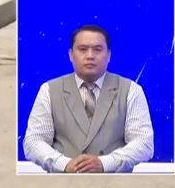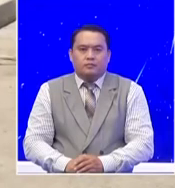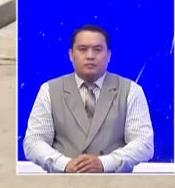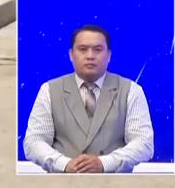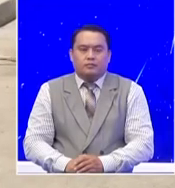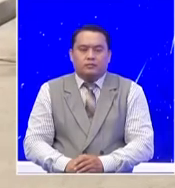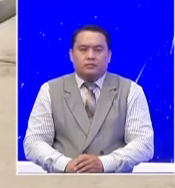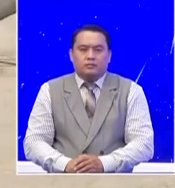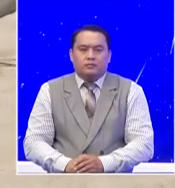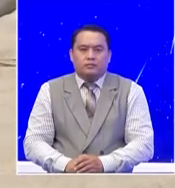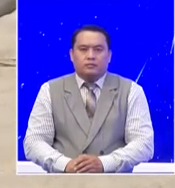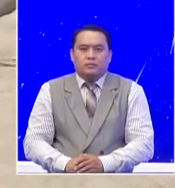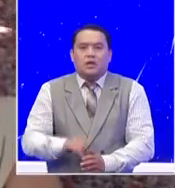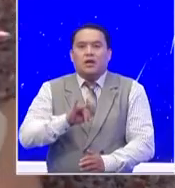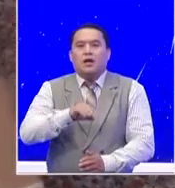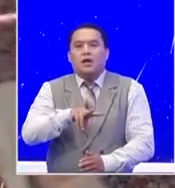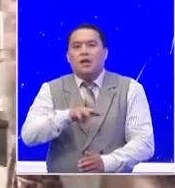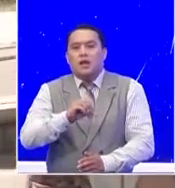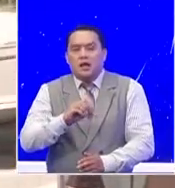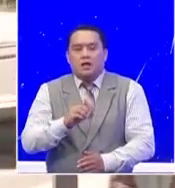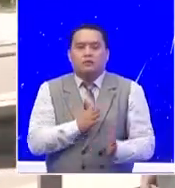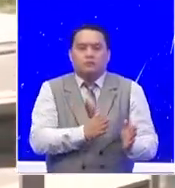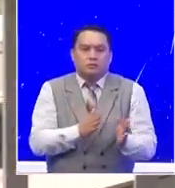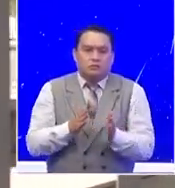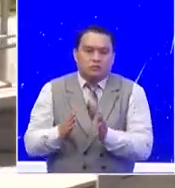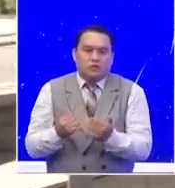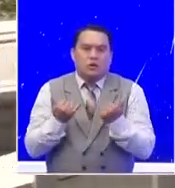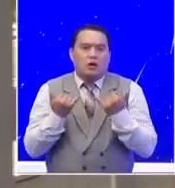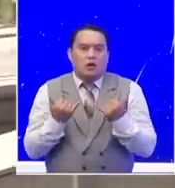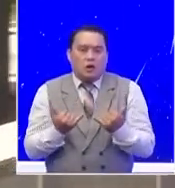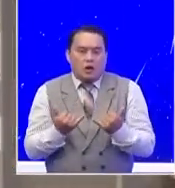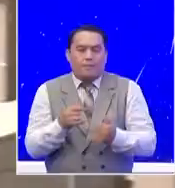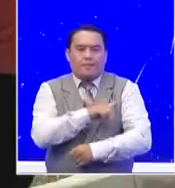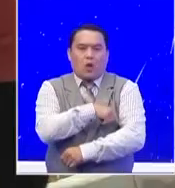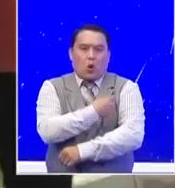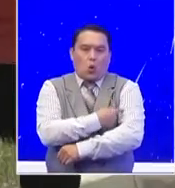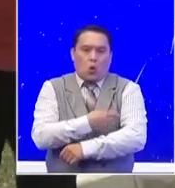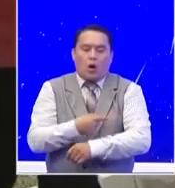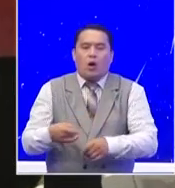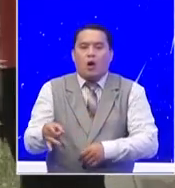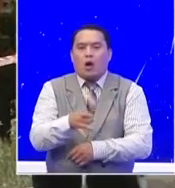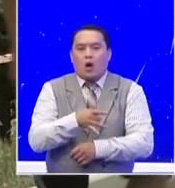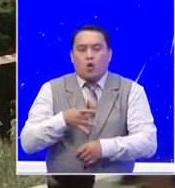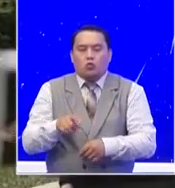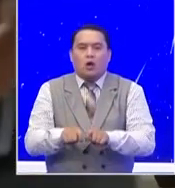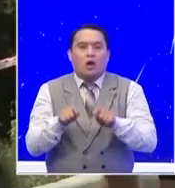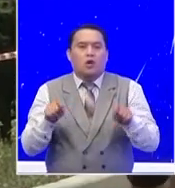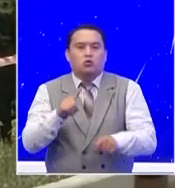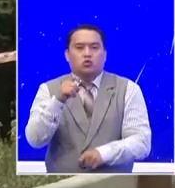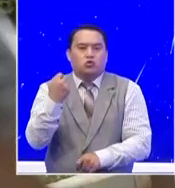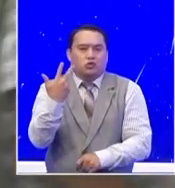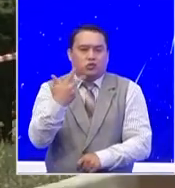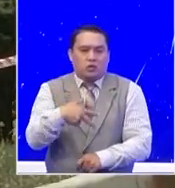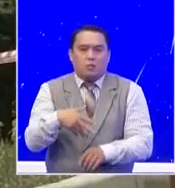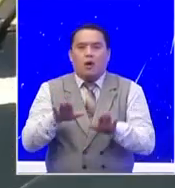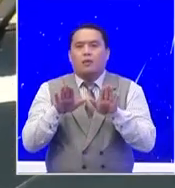Іле ауданда эпидемиологиялық жағдай тұрақталып келеді. Оған сеп болған Өтеген Батыр кентіндегі аудандық аурухана. Онда 120 орынды